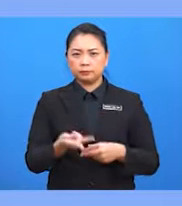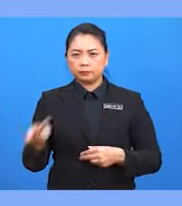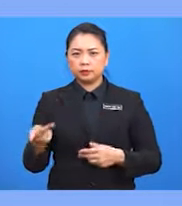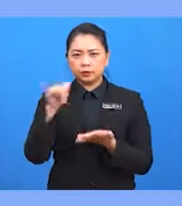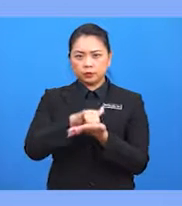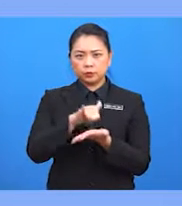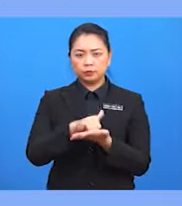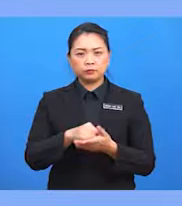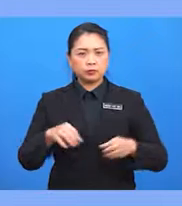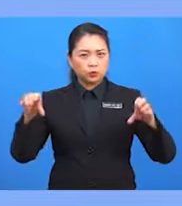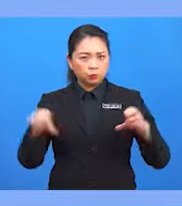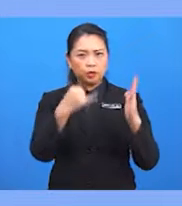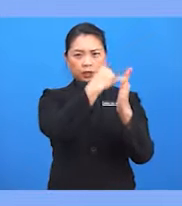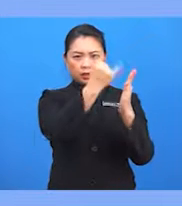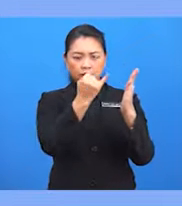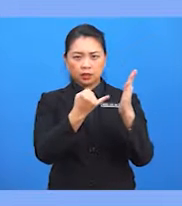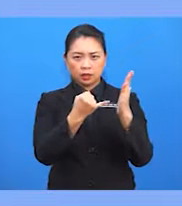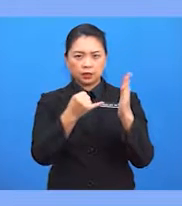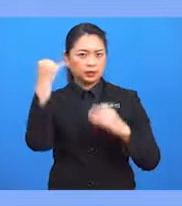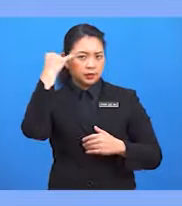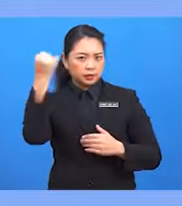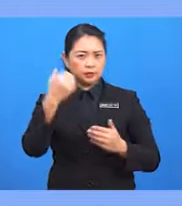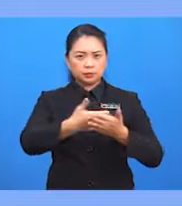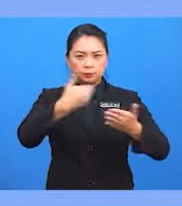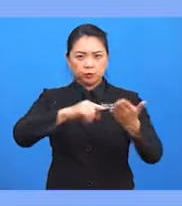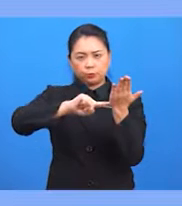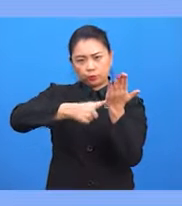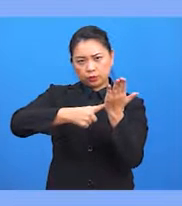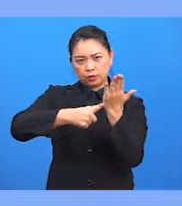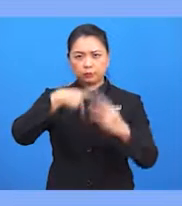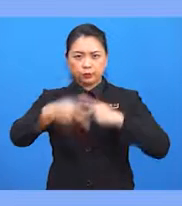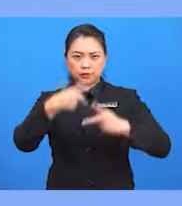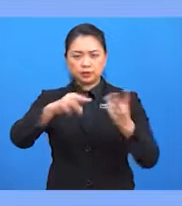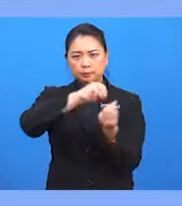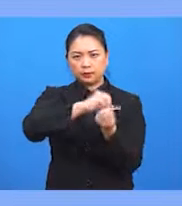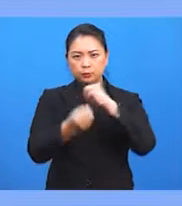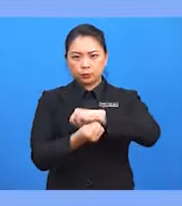Kemudian, buat lakaran konsep idea sebelum memulakan proses manipulasi.